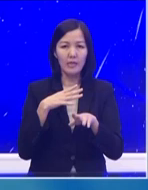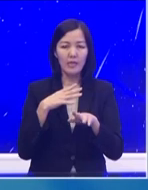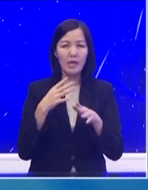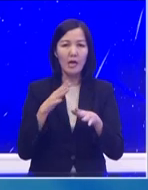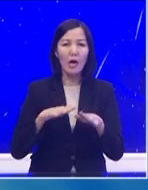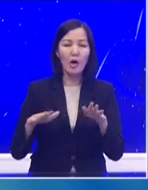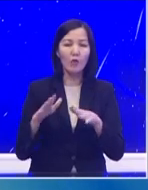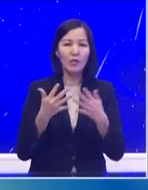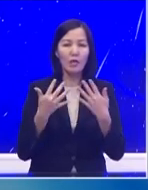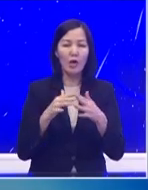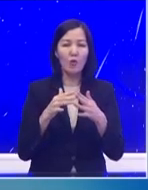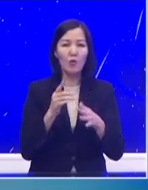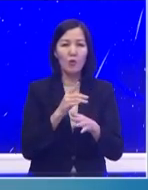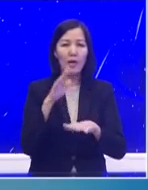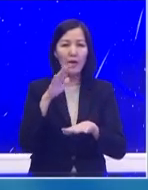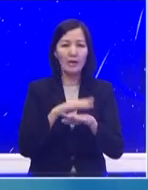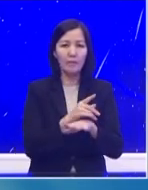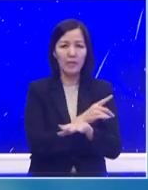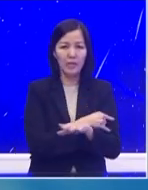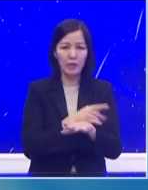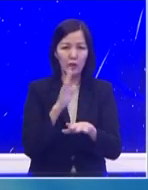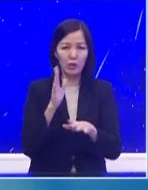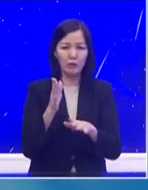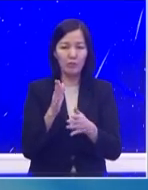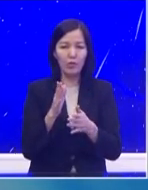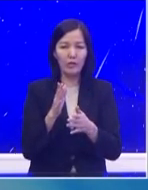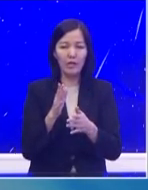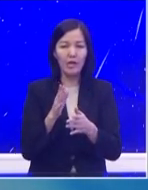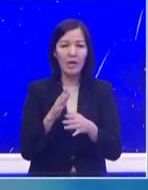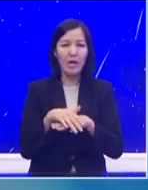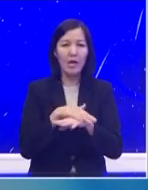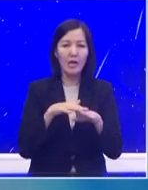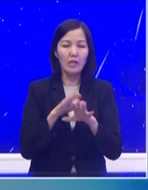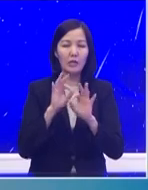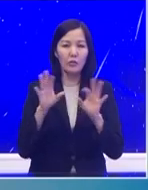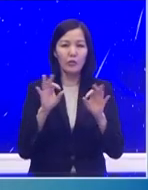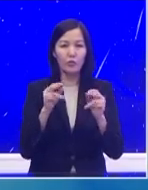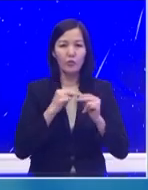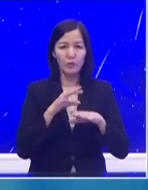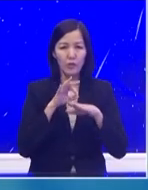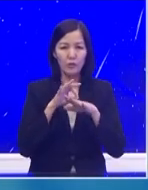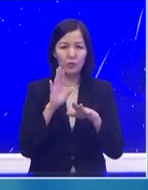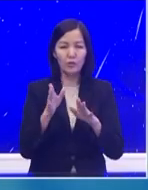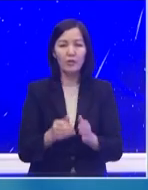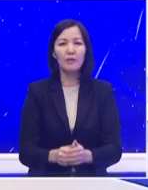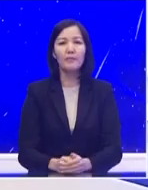ауылдық әкімдіктер қызметкерлері кезекшілікке шығады. Сондай-ақ халық арасында түсіндіру жұмыстарын жүргізеді.